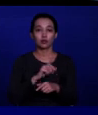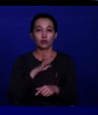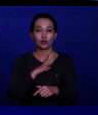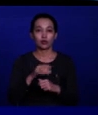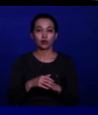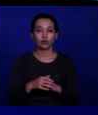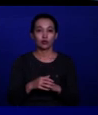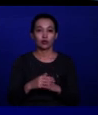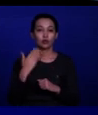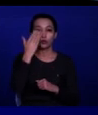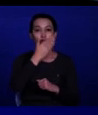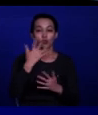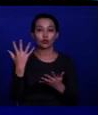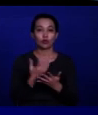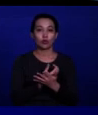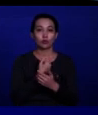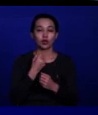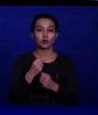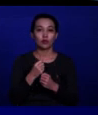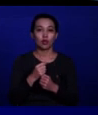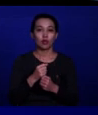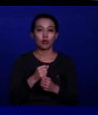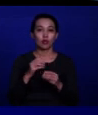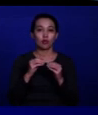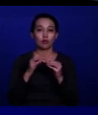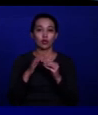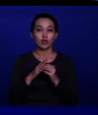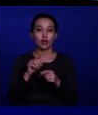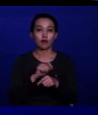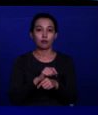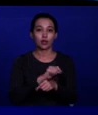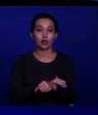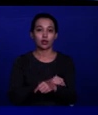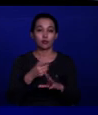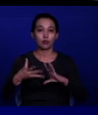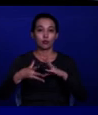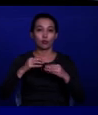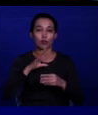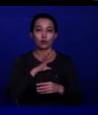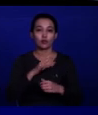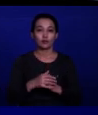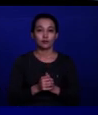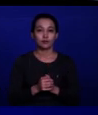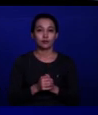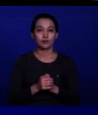bo'ldi va uning yuzi esa 15 metr kvadratga teng bo'ldi.